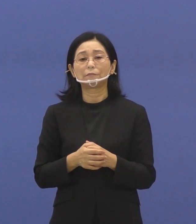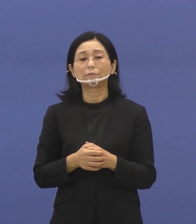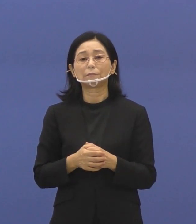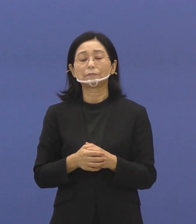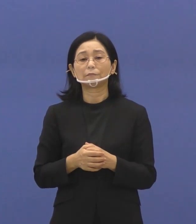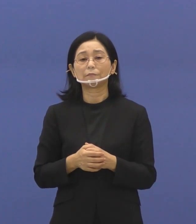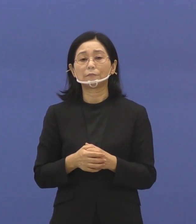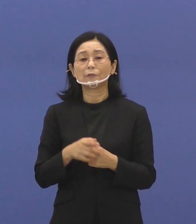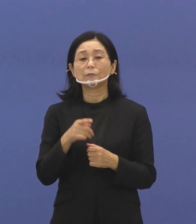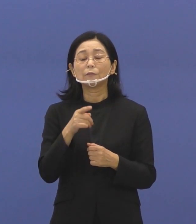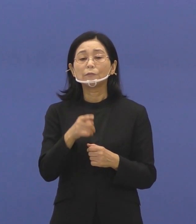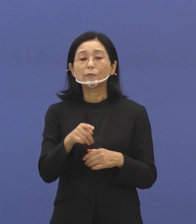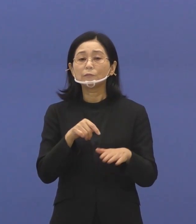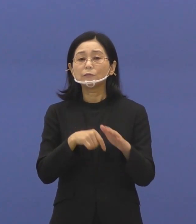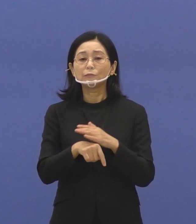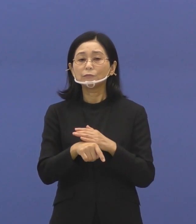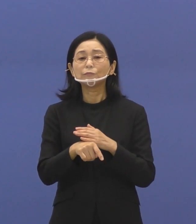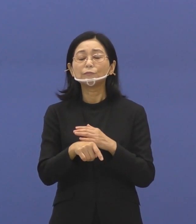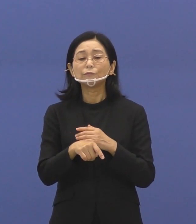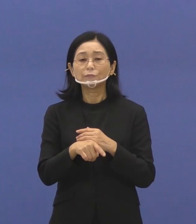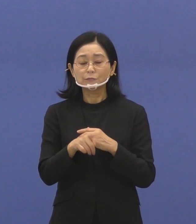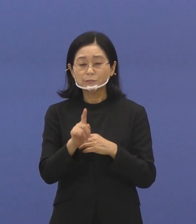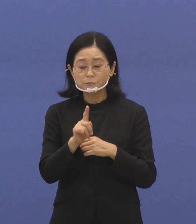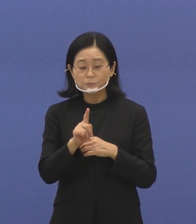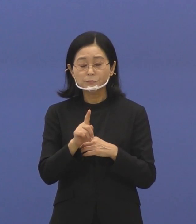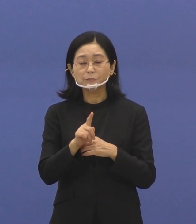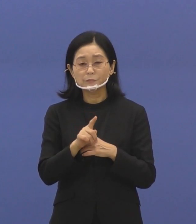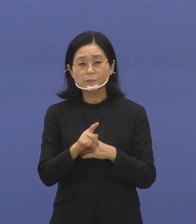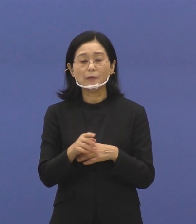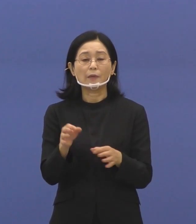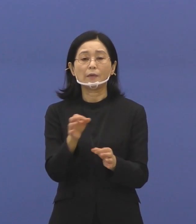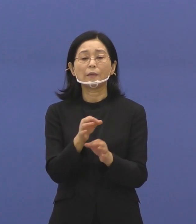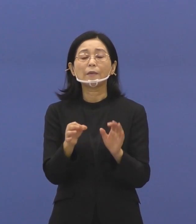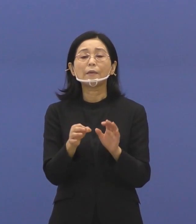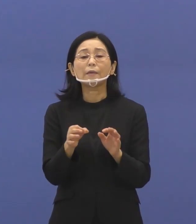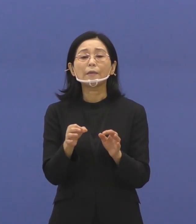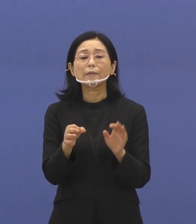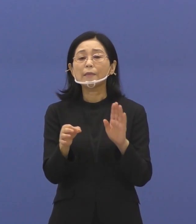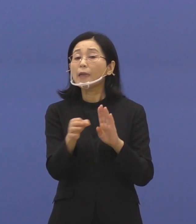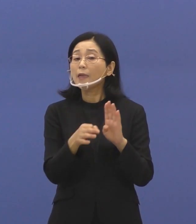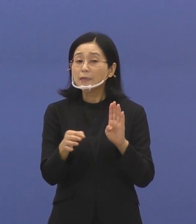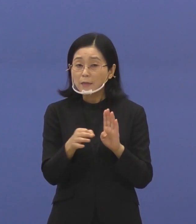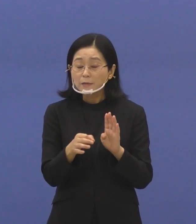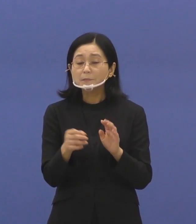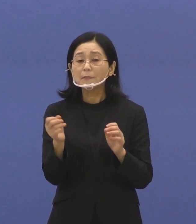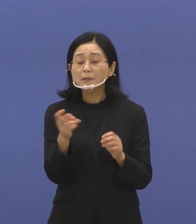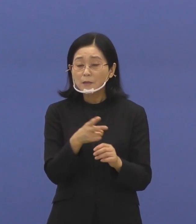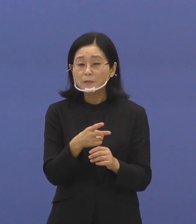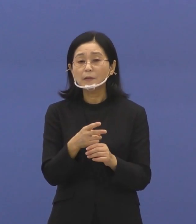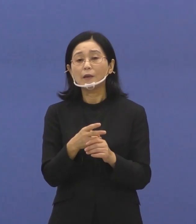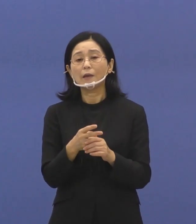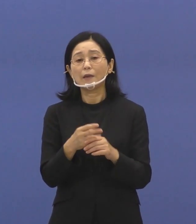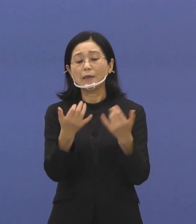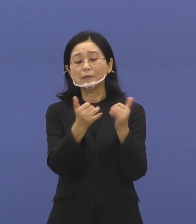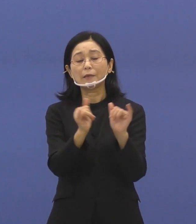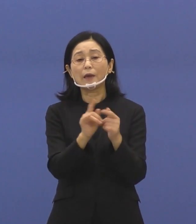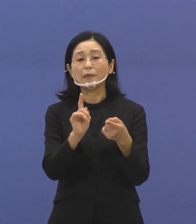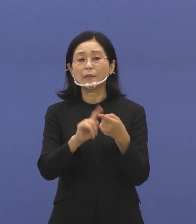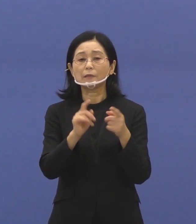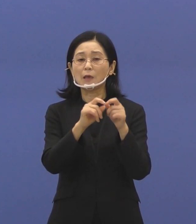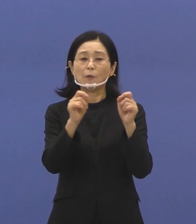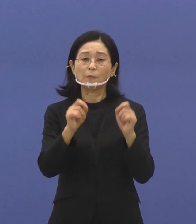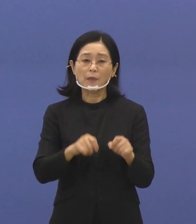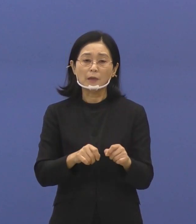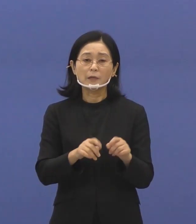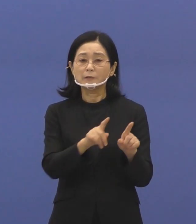まあ、経済社会的な問題によってですね、この国民あるいは県民があの